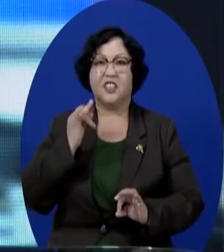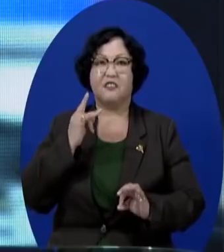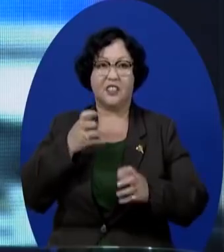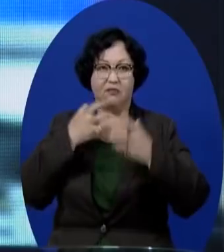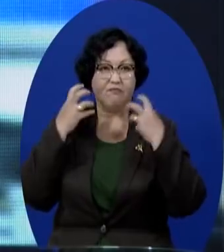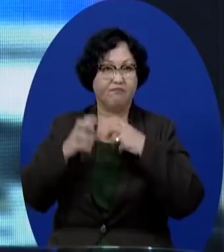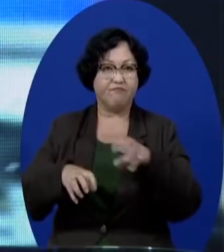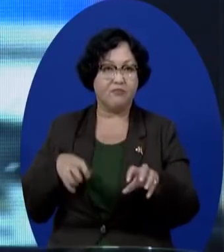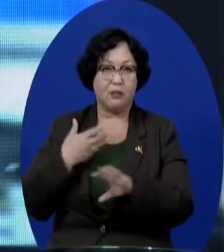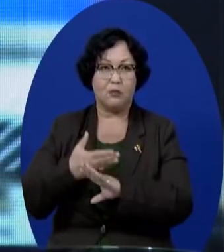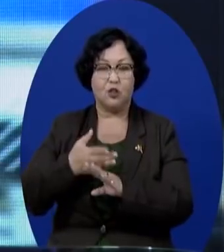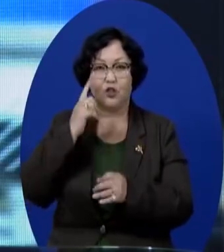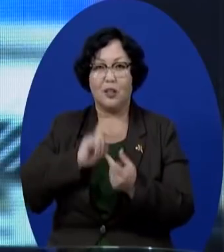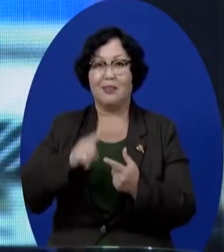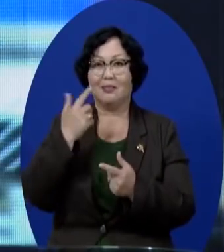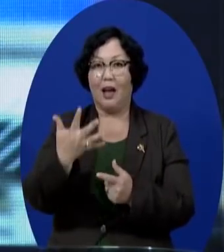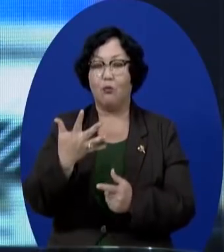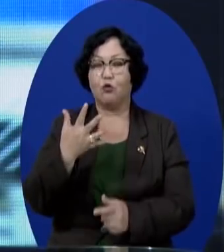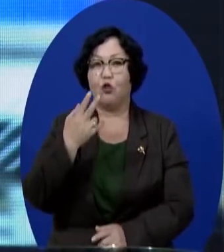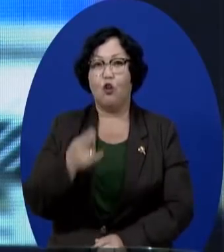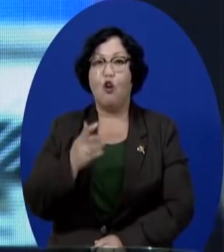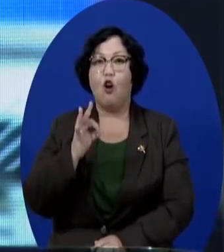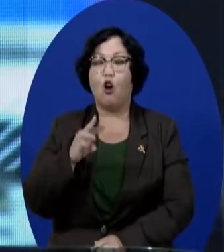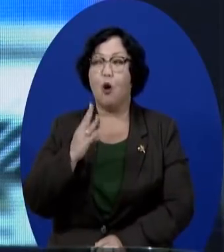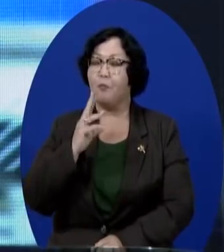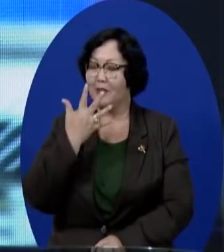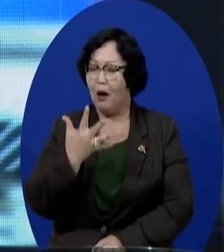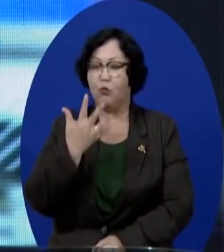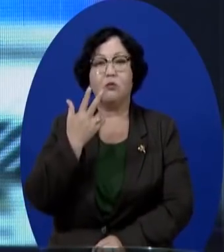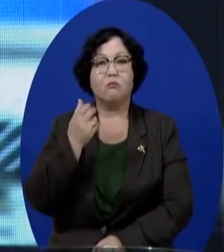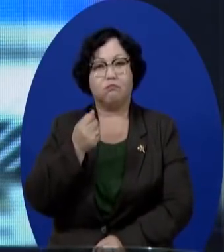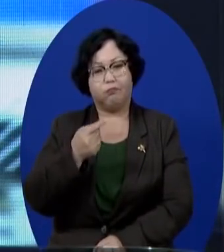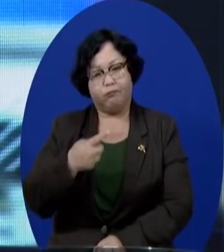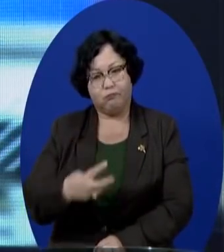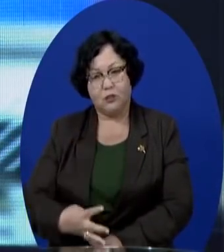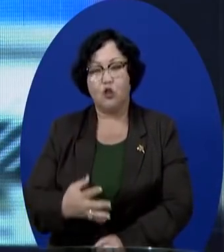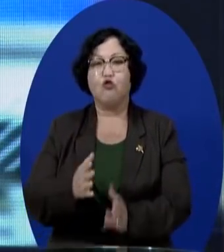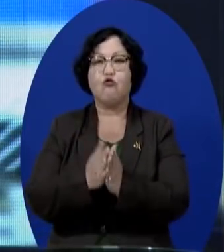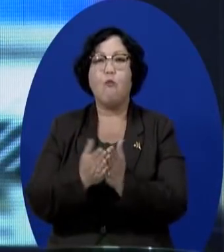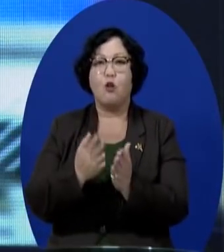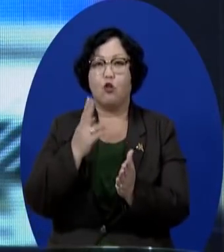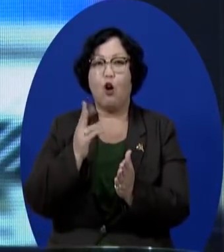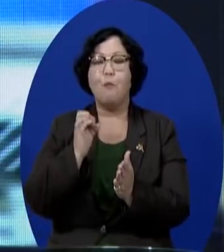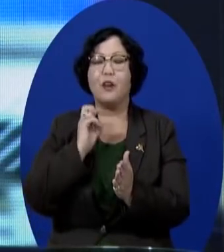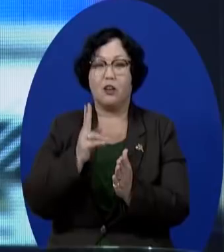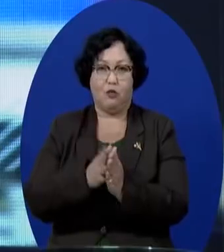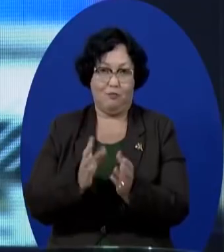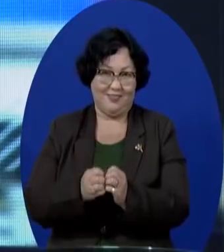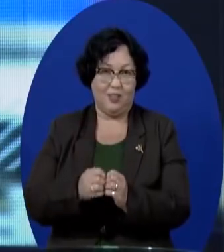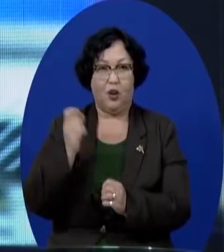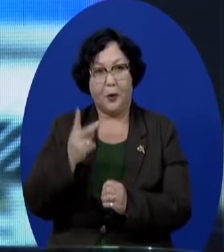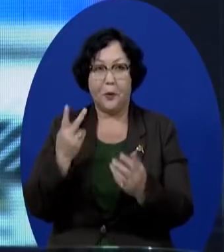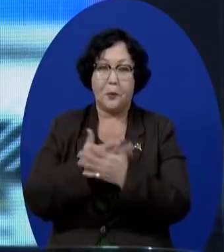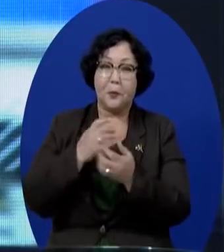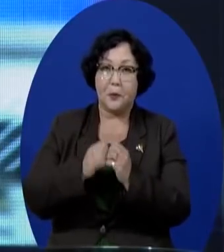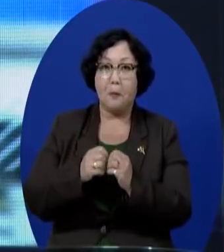5 цуврал комик ном гаргасан бол удахгүй богино хэмжээний хүүхэлдэйн киног үзэгчдийн бас хүртэл болгоход бэлэн болсон байна. Ирвэс хамгаалах ажлын